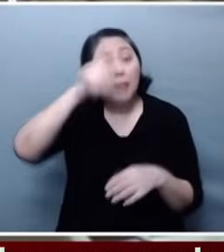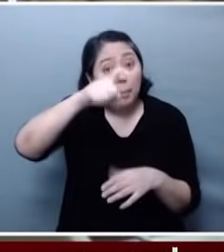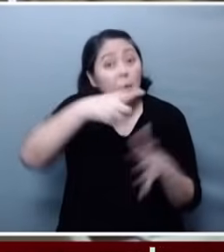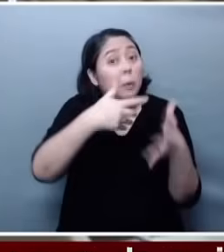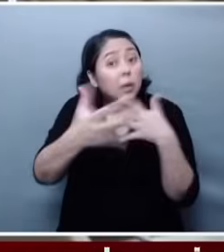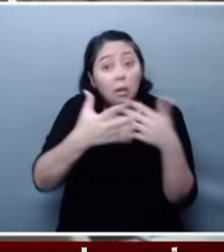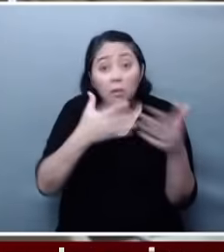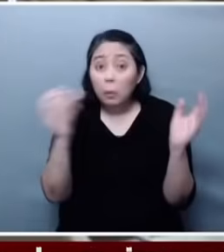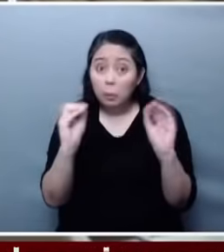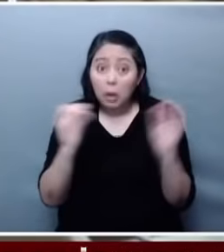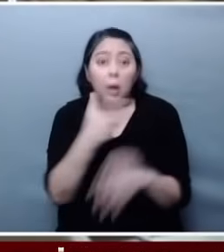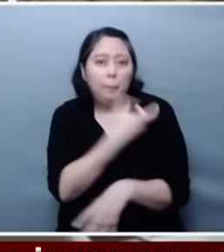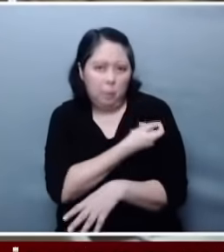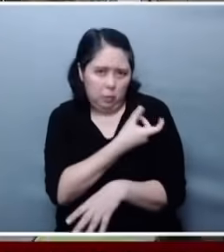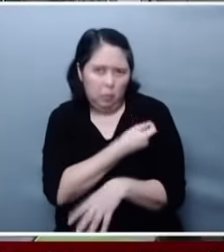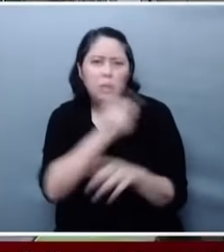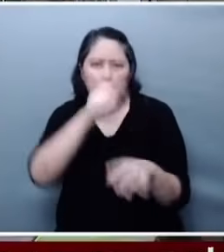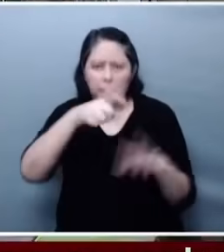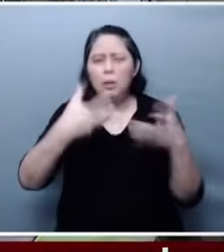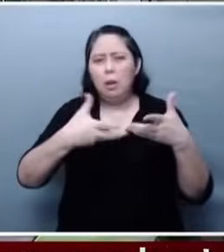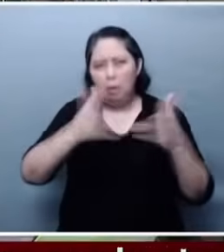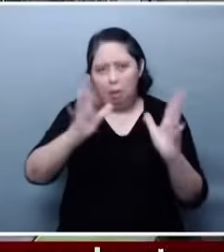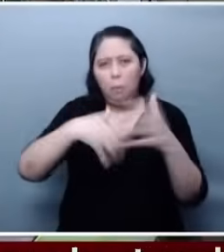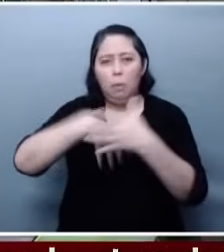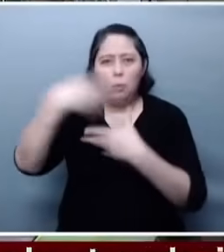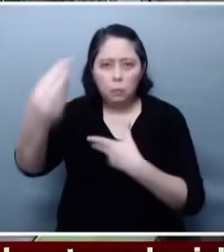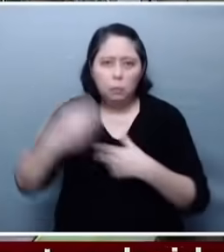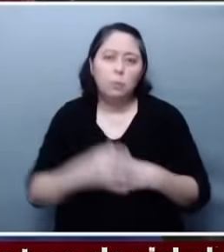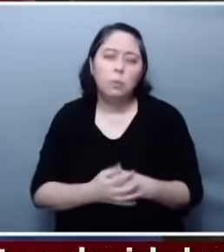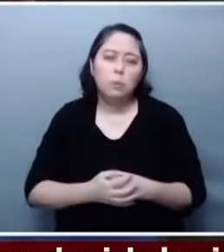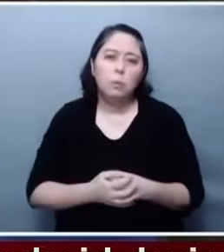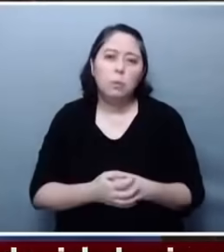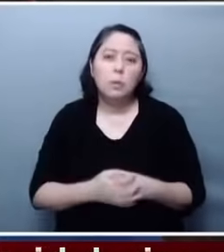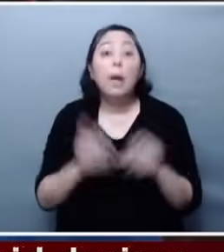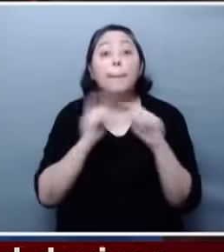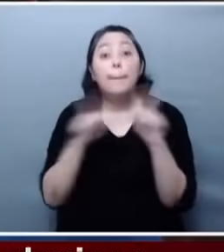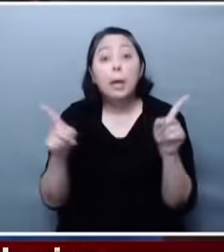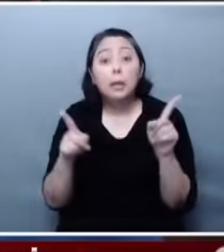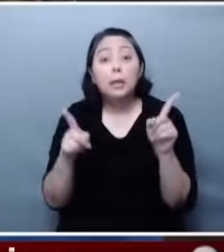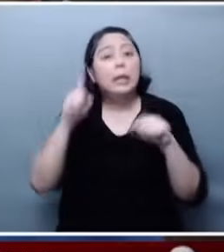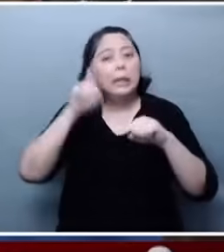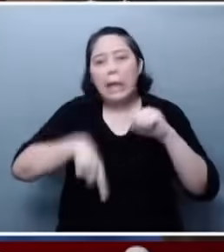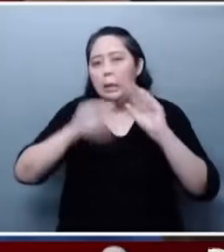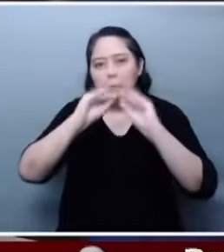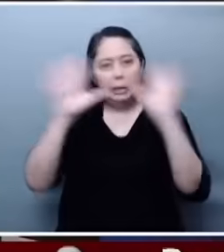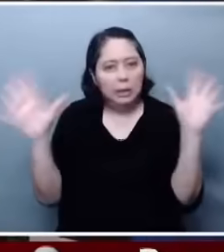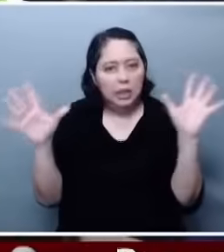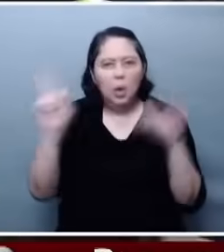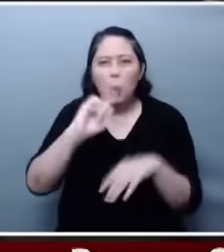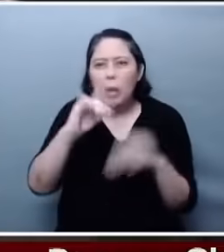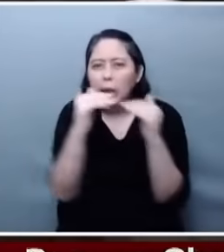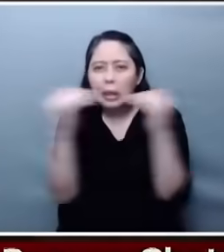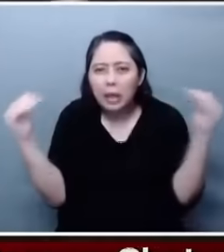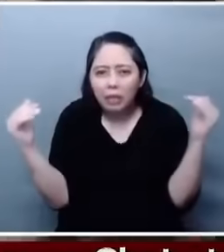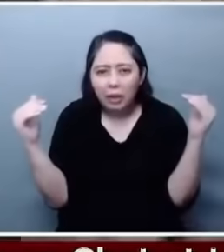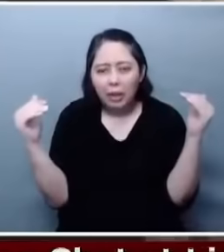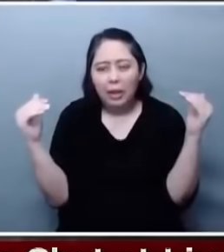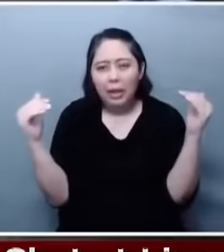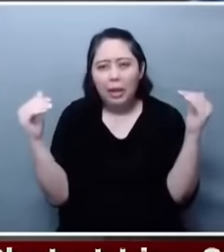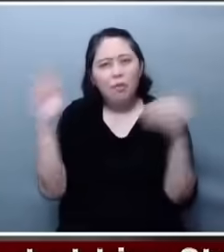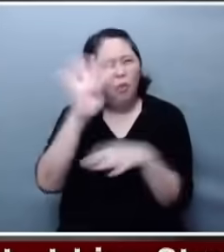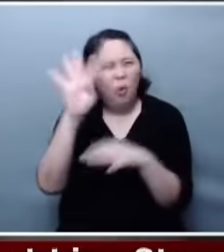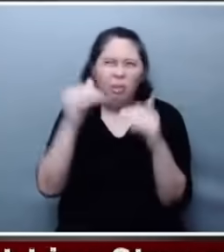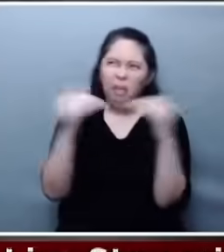bakuna, makalabas din sila. Hindi pa klaro kung ano ang magiging alert level sa Metro Manila sa susunod na